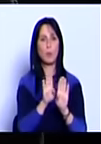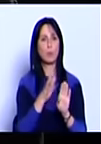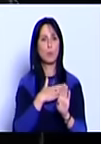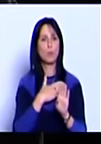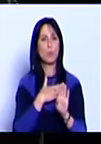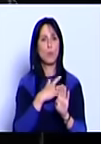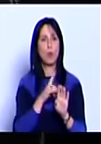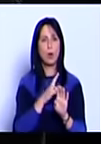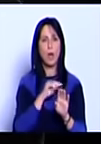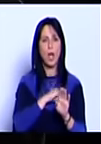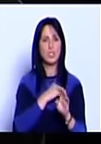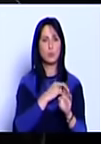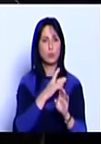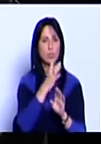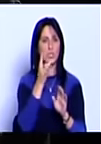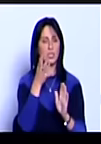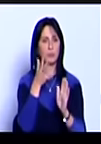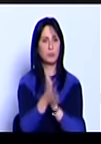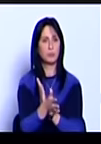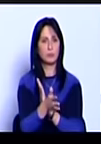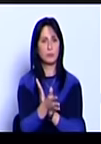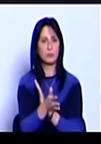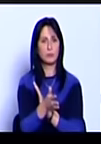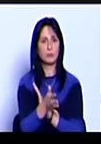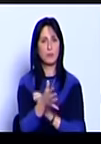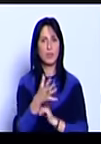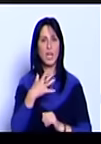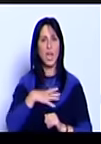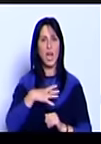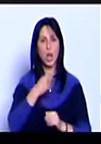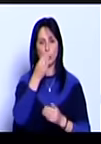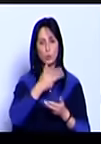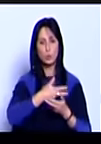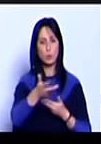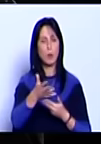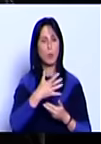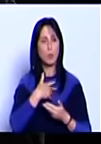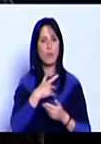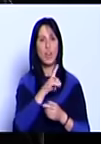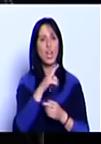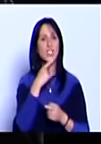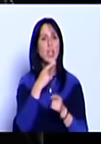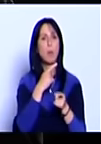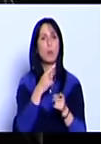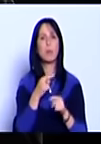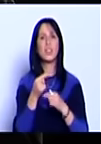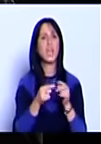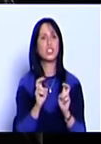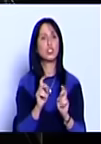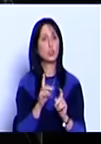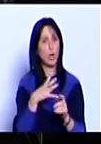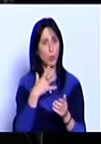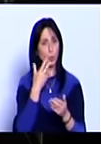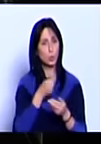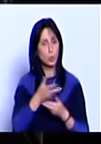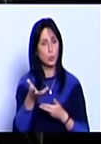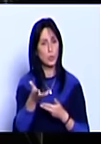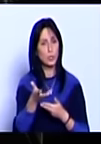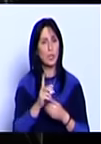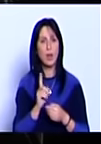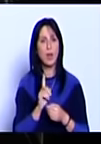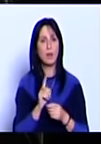რაღაცა გარეგნულ მახასიათებლებსაც, ქართულის თქვა სუფრის ტრადიცია. მე მაინტერესებს თქვენ რას გულისხმობთ? თქვენ